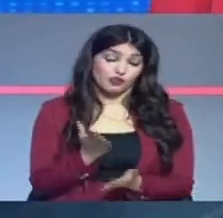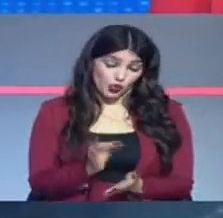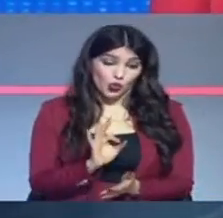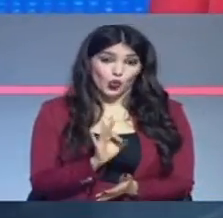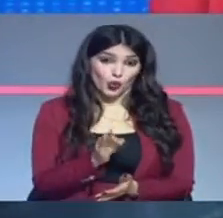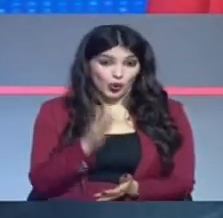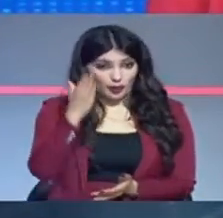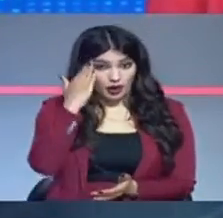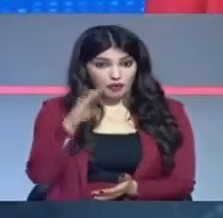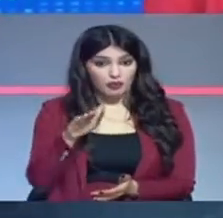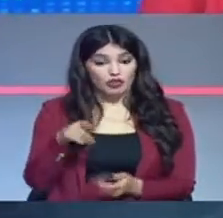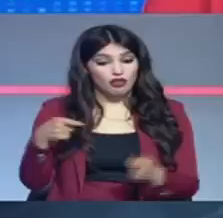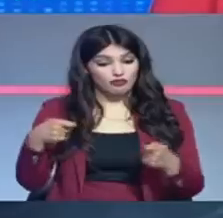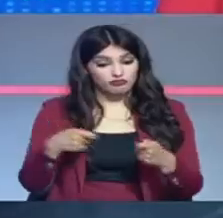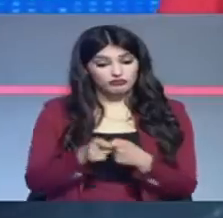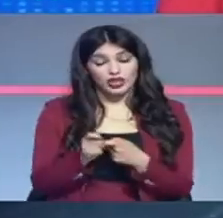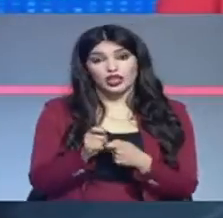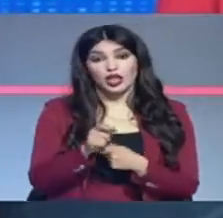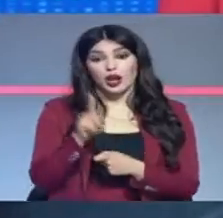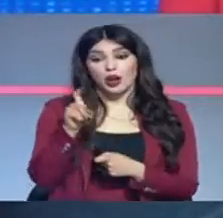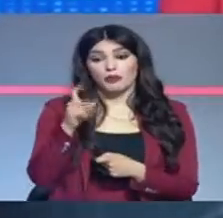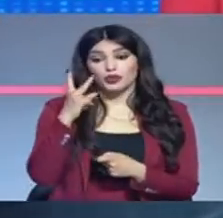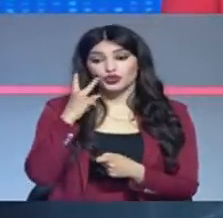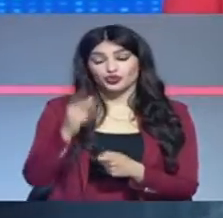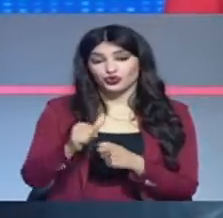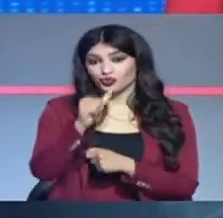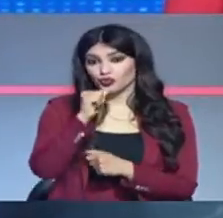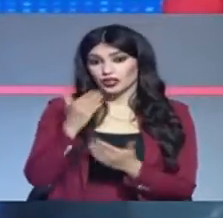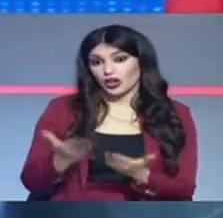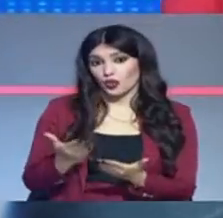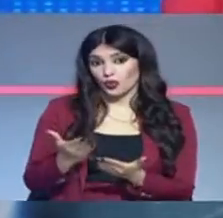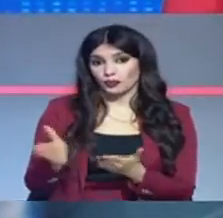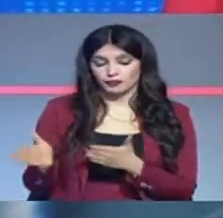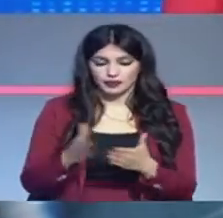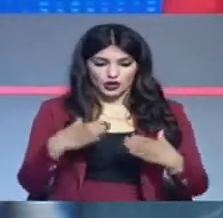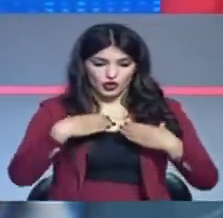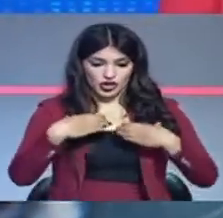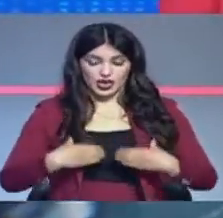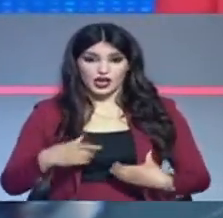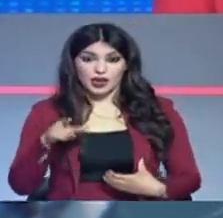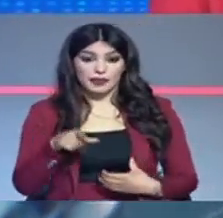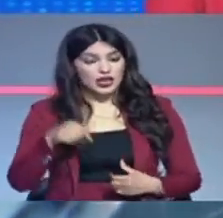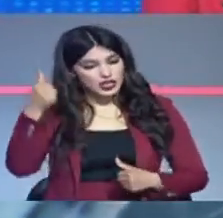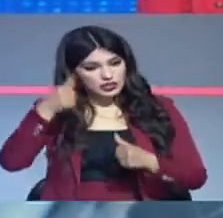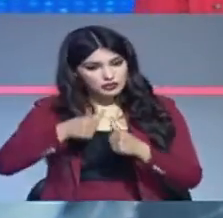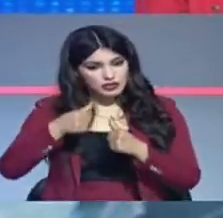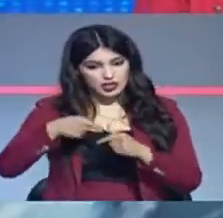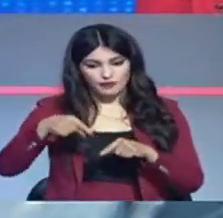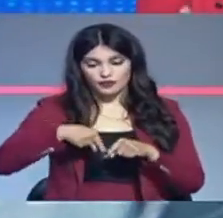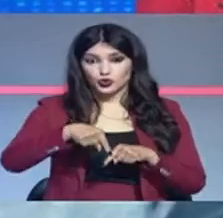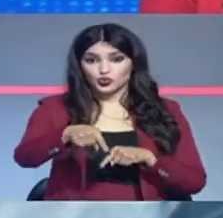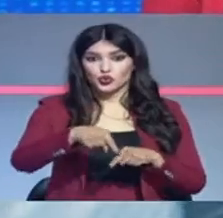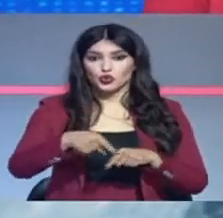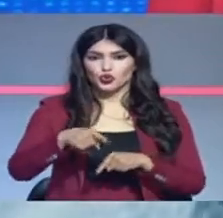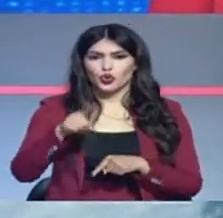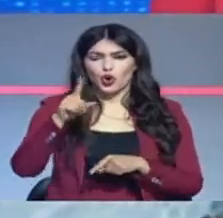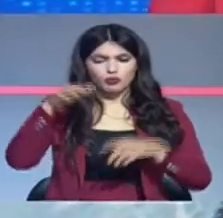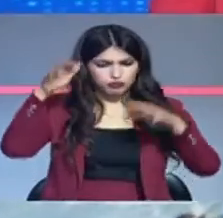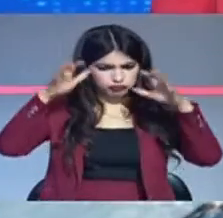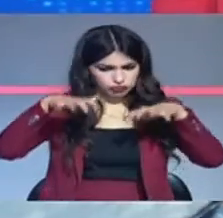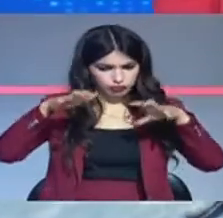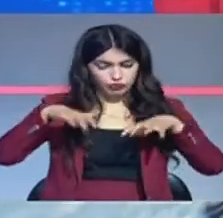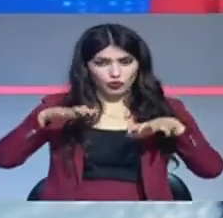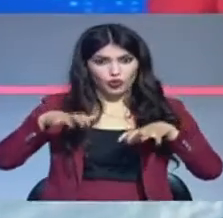وهذا مخالف للمال ربما قد يكون مهمه سيد ان اذكر انه في فترات التي اه اه نزلت فيها كميات كبير من